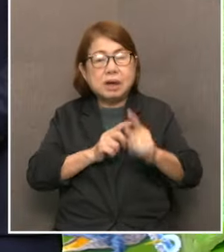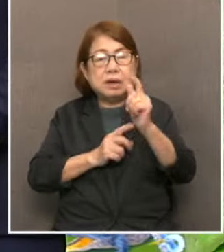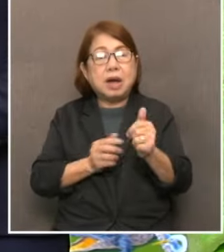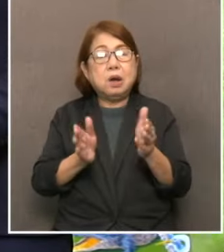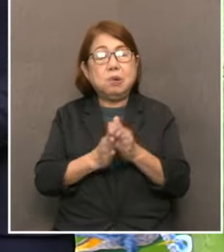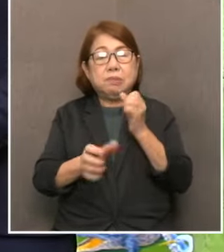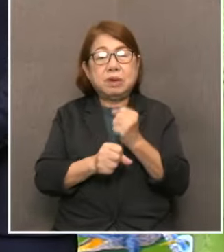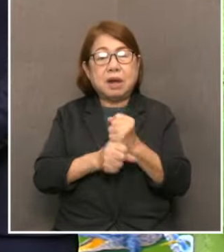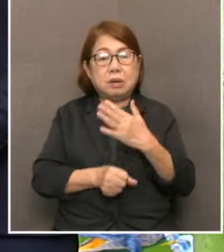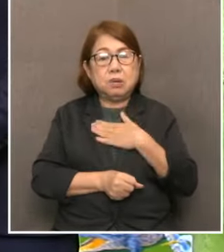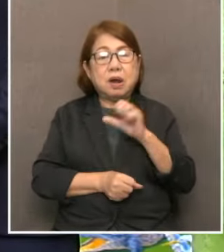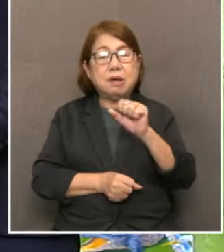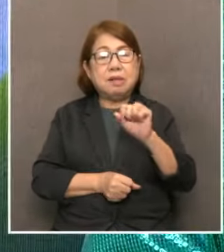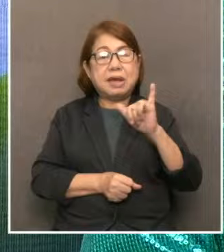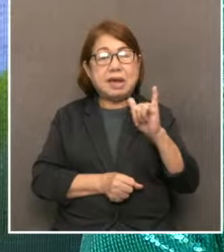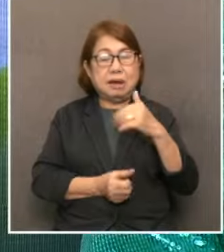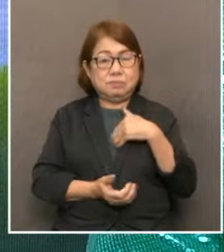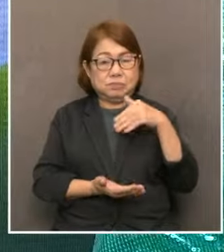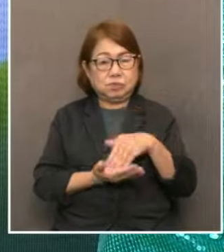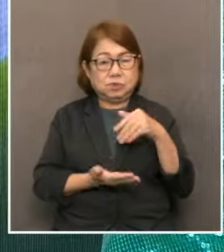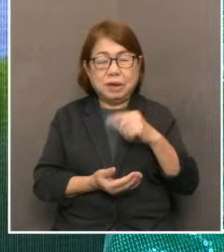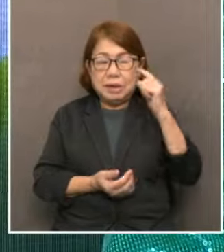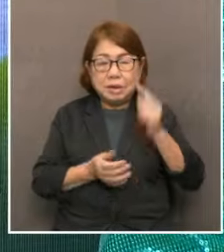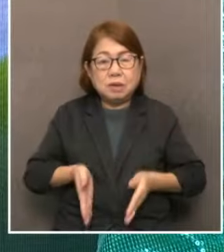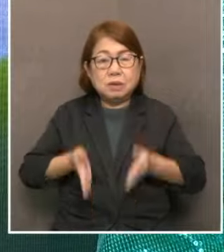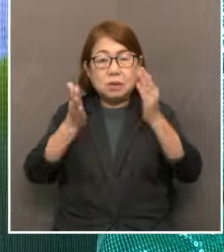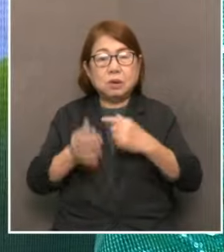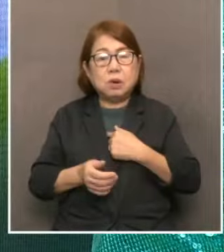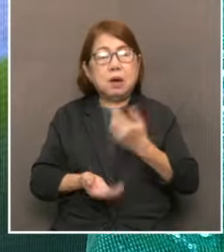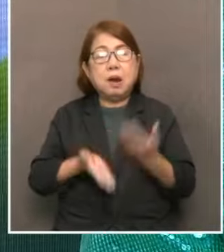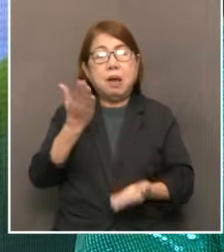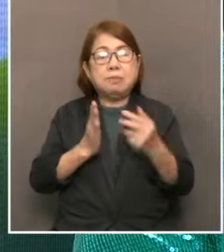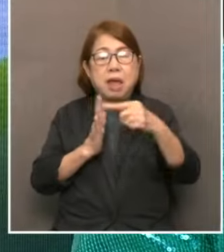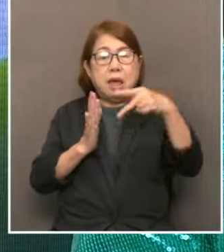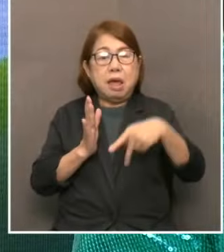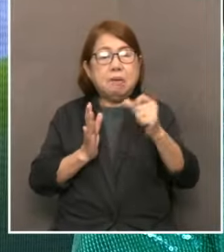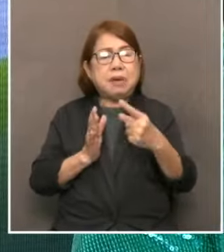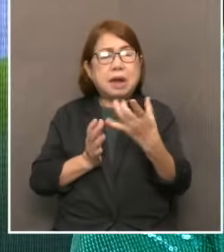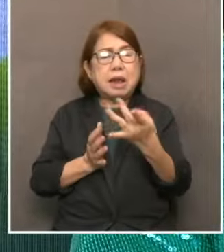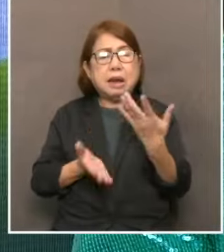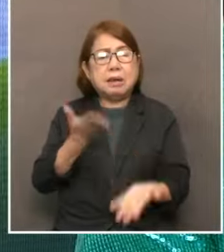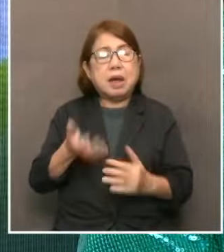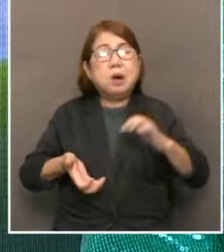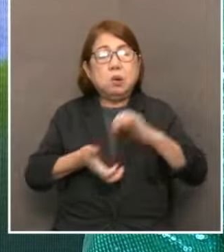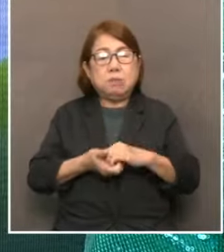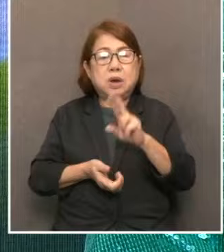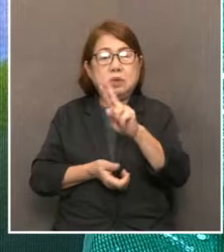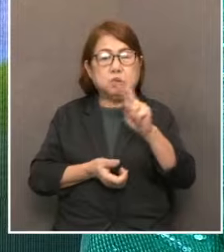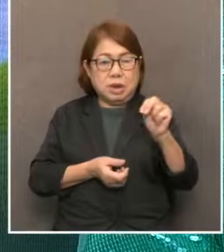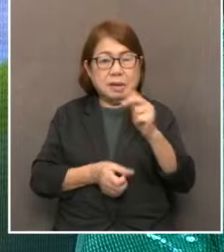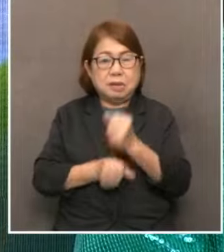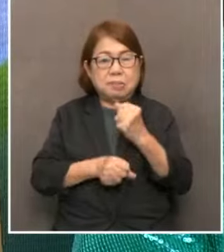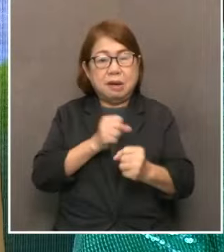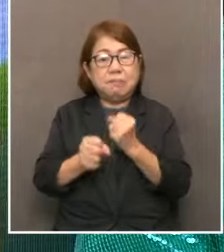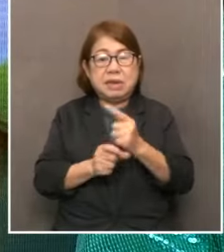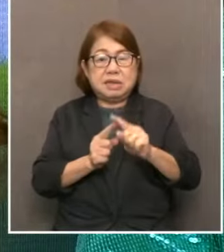Centerเองเนี่ยก็ตอกย้ำความเป็น diversityBuildingเป็นตึกที่ไม่กำหนดเพศนะคะแล้วก็ทำงานร่วมกับ undpมาเป็นปีที่ 4แล้วนะคะ